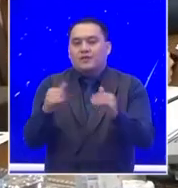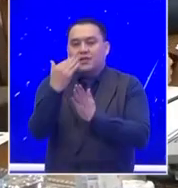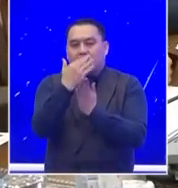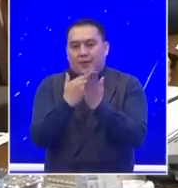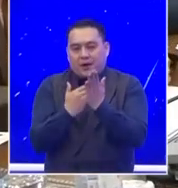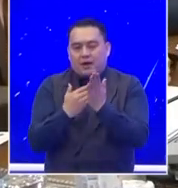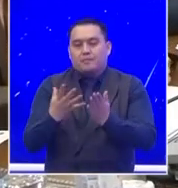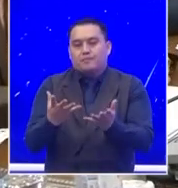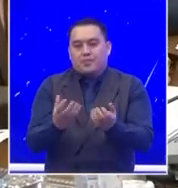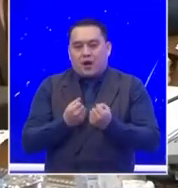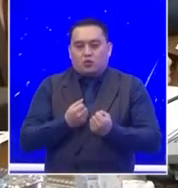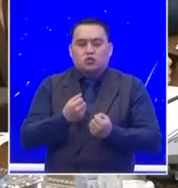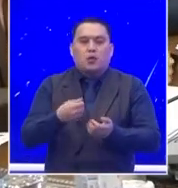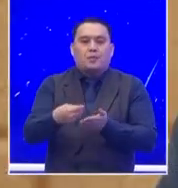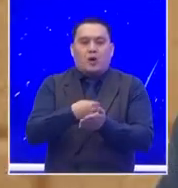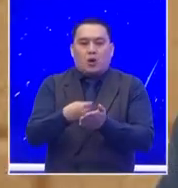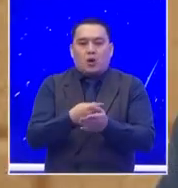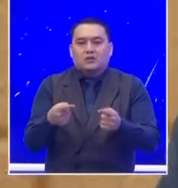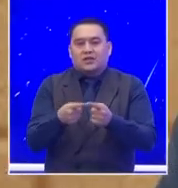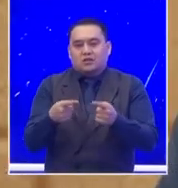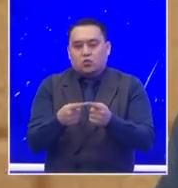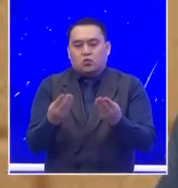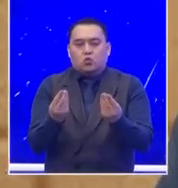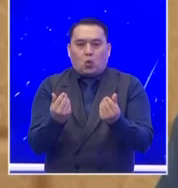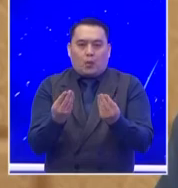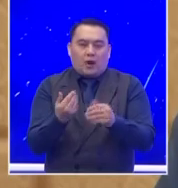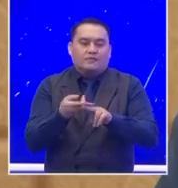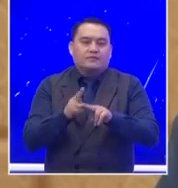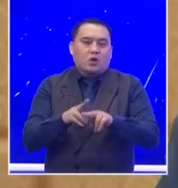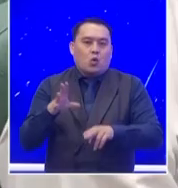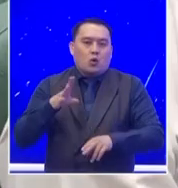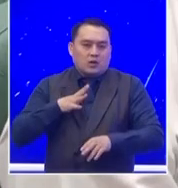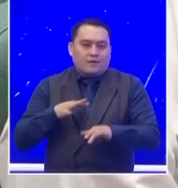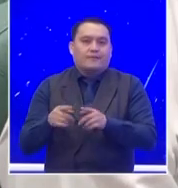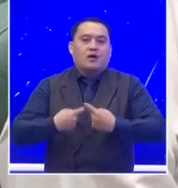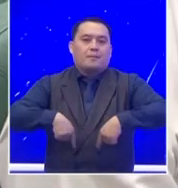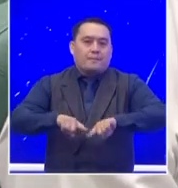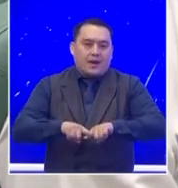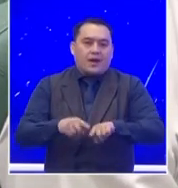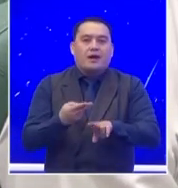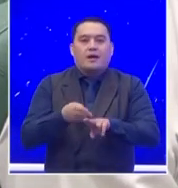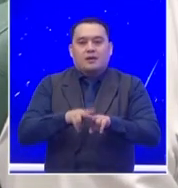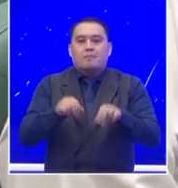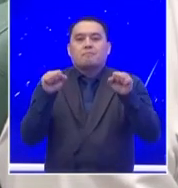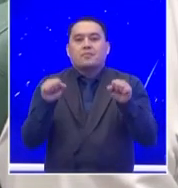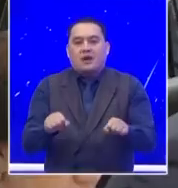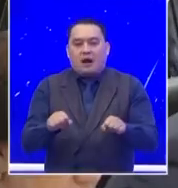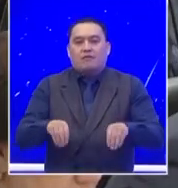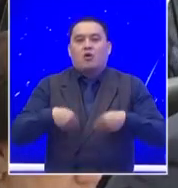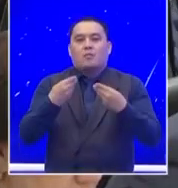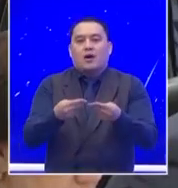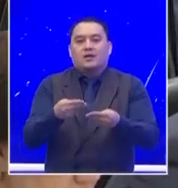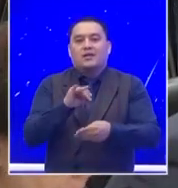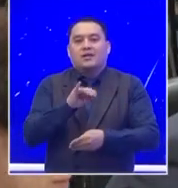сотрудников, получающих компенсацию за аренду жилья. Наряду с оперативно-следственными подразделениями этим правом наделены